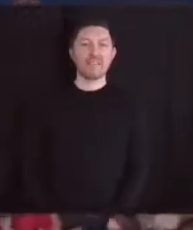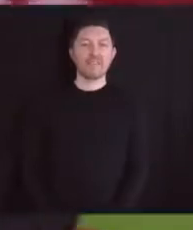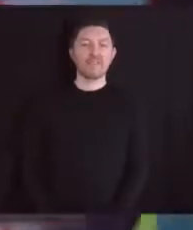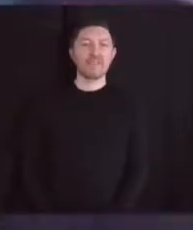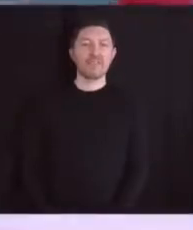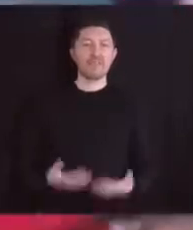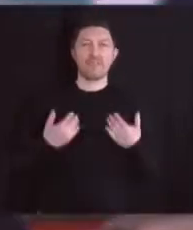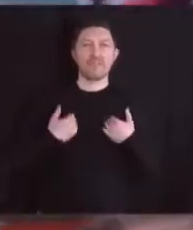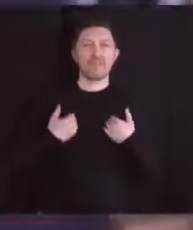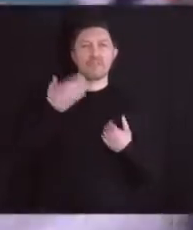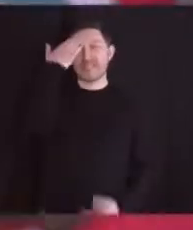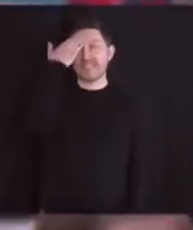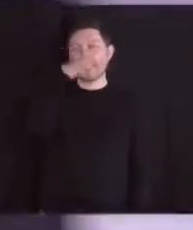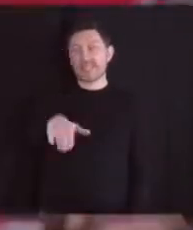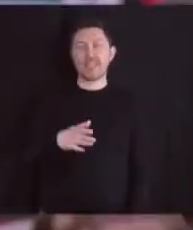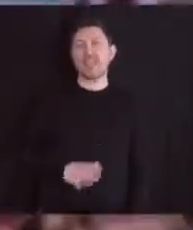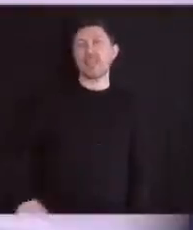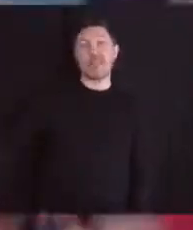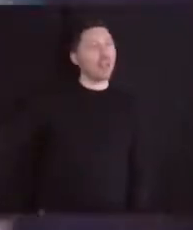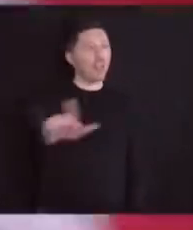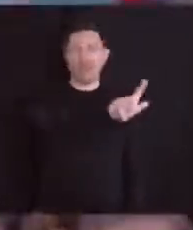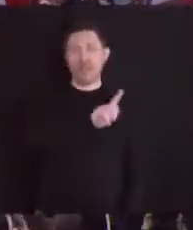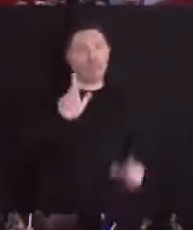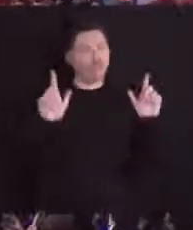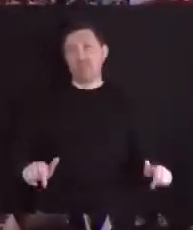savais que vous seriez là.